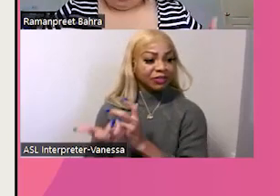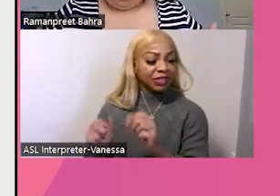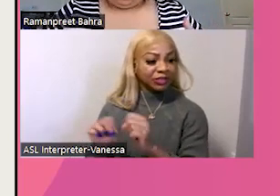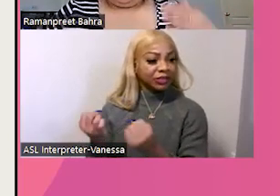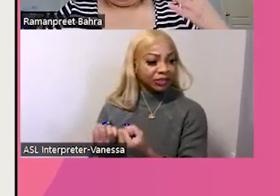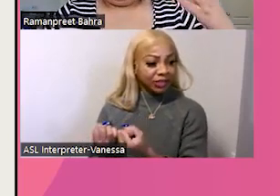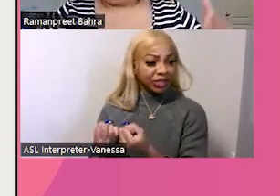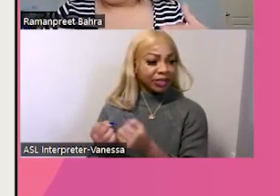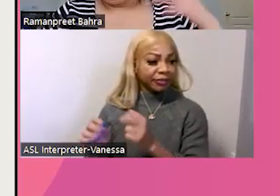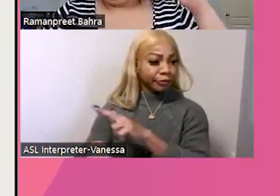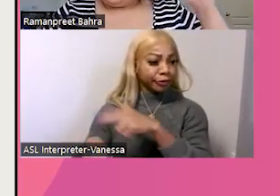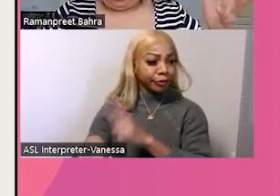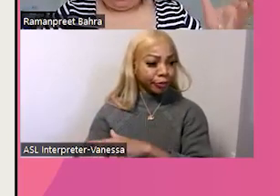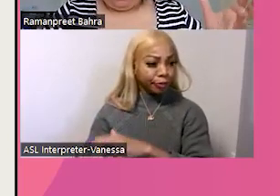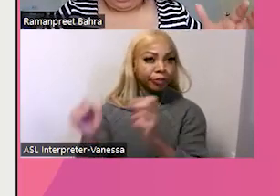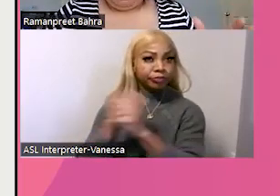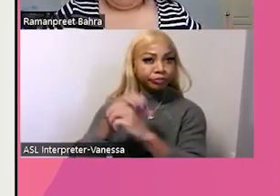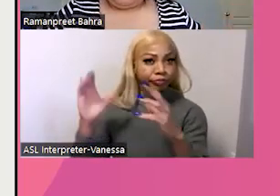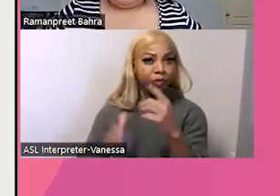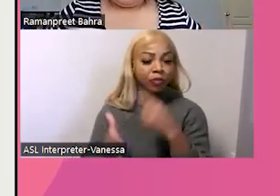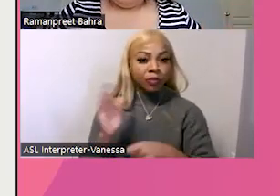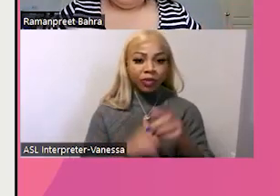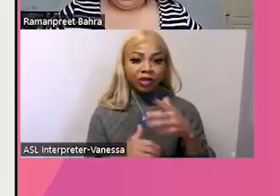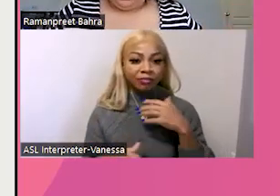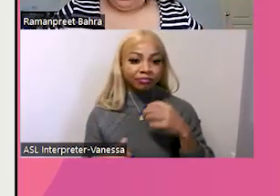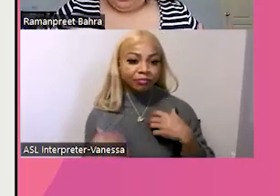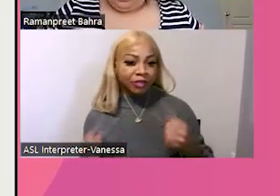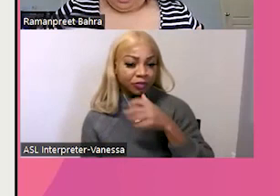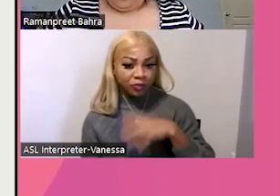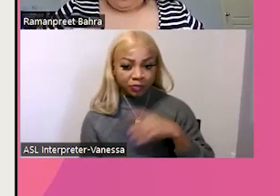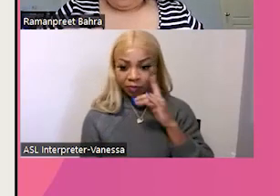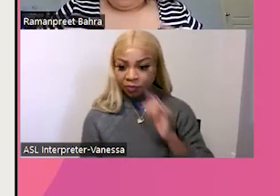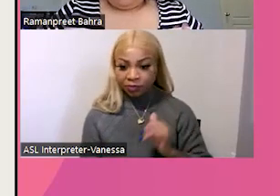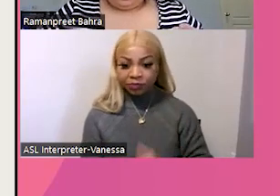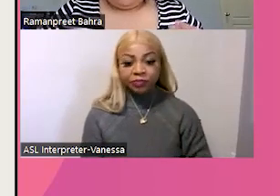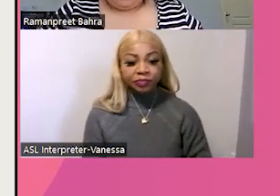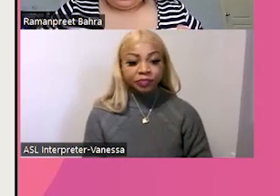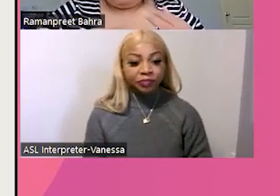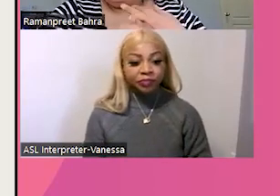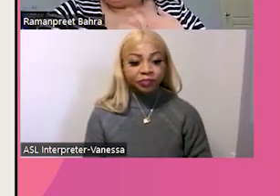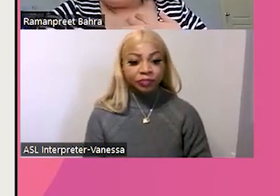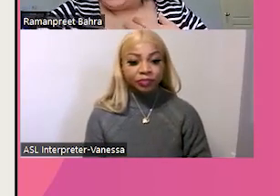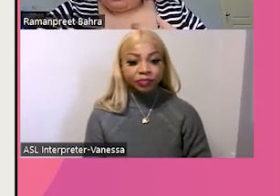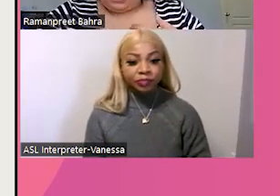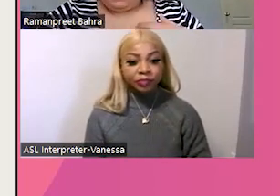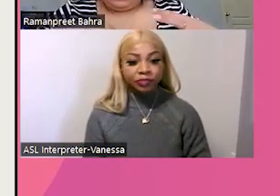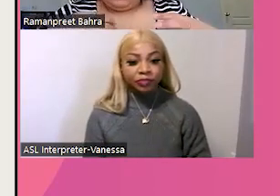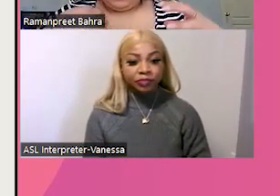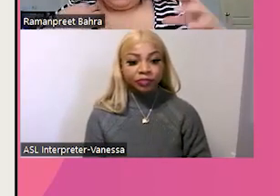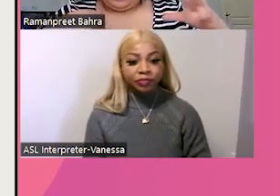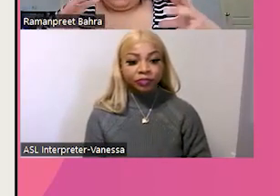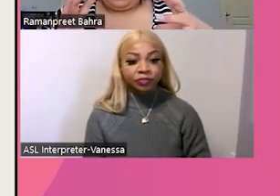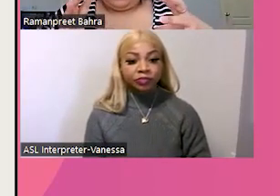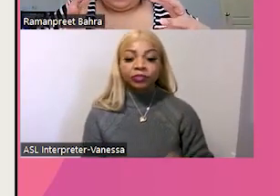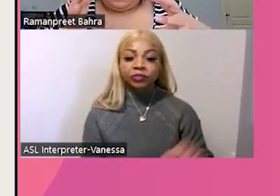afin de réhabiliter la personne corpulente pour qu'elle devienne une femme en santé et